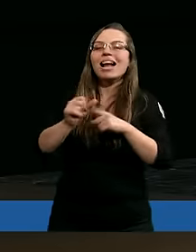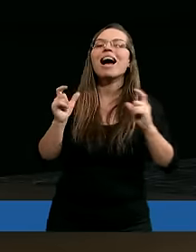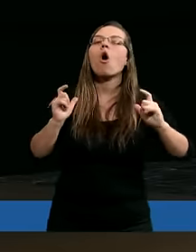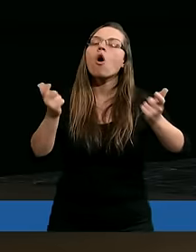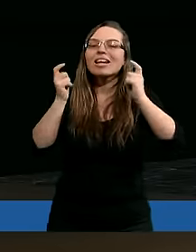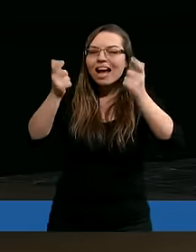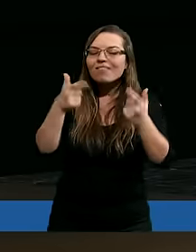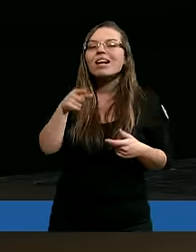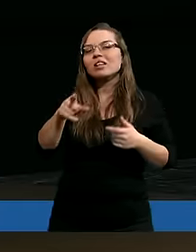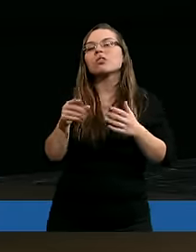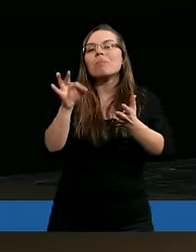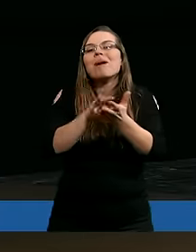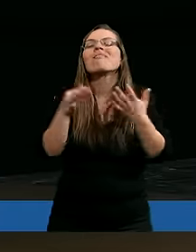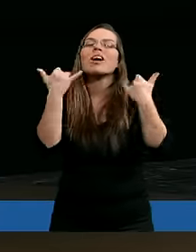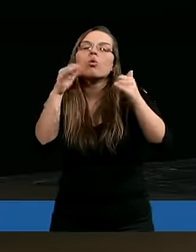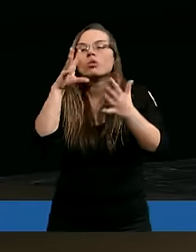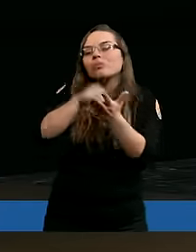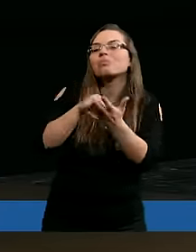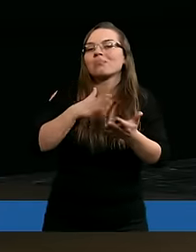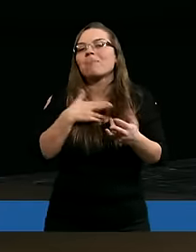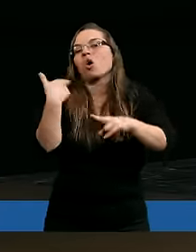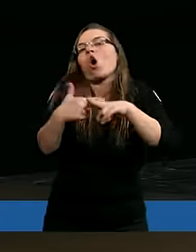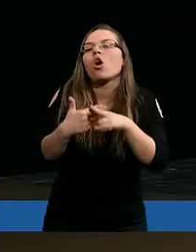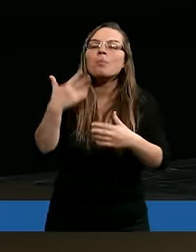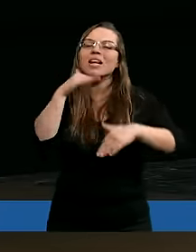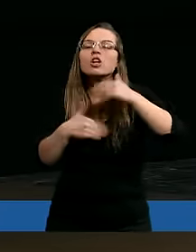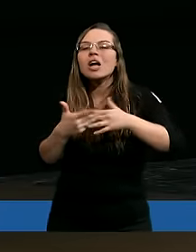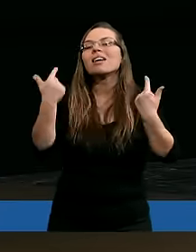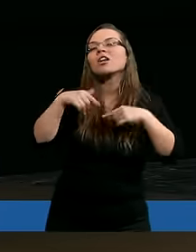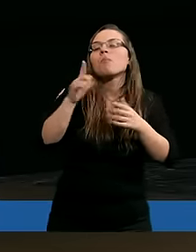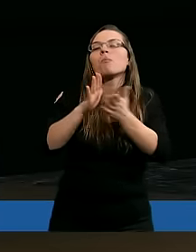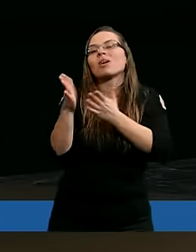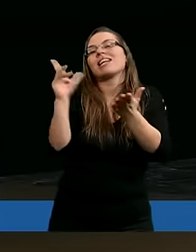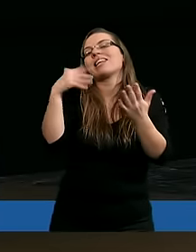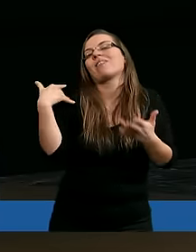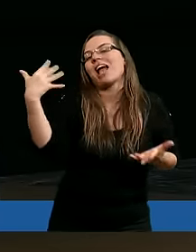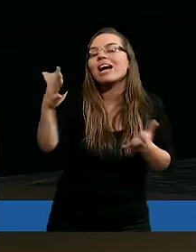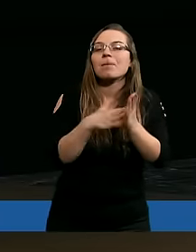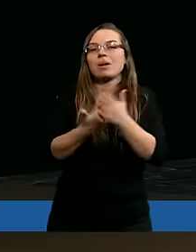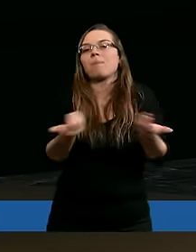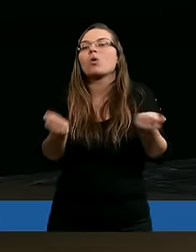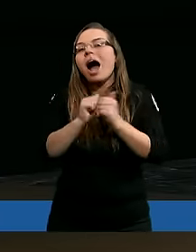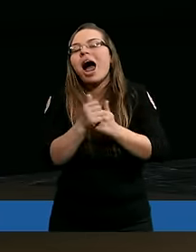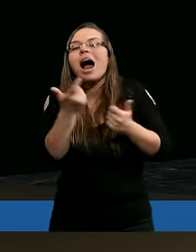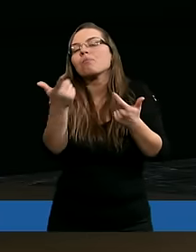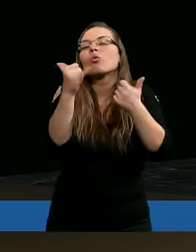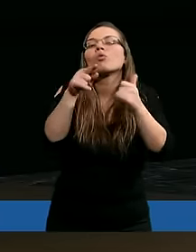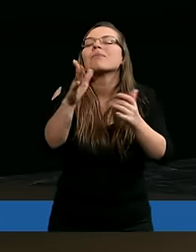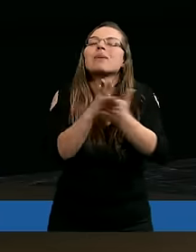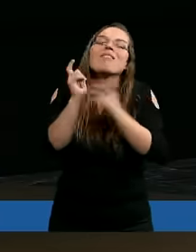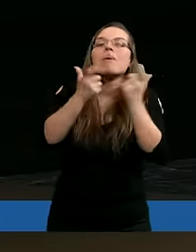konsekwencja, doświadczamy pewnego rodzaju chorób, nieszczęścia i właśnie takich również